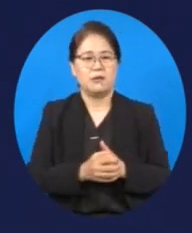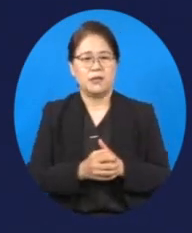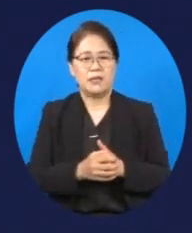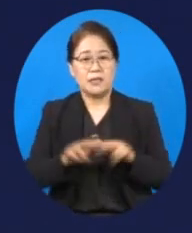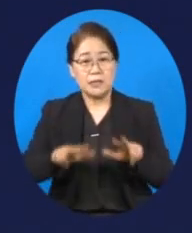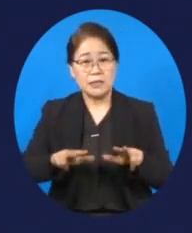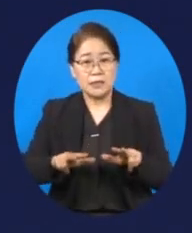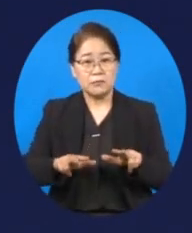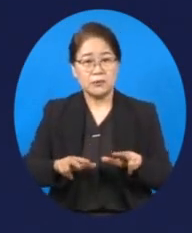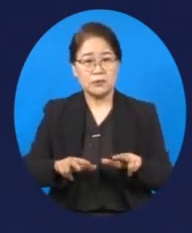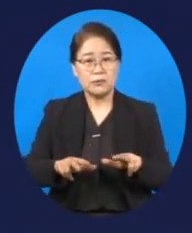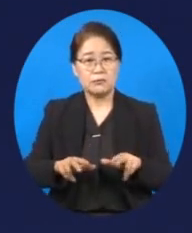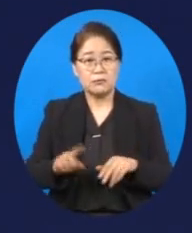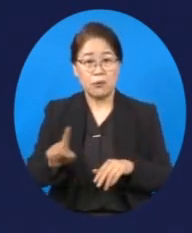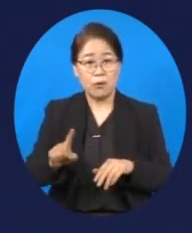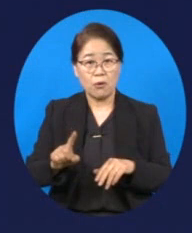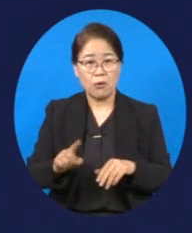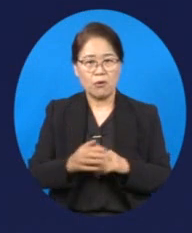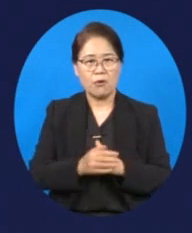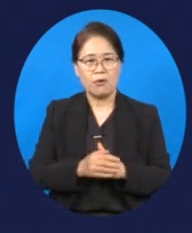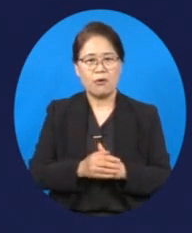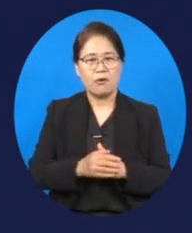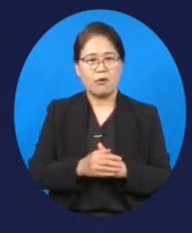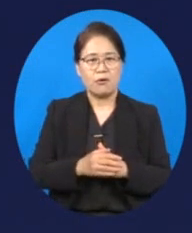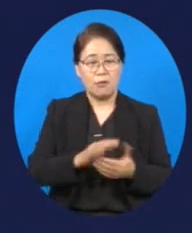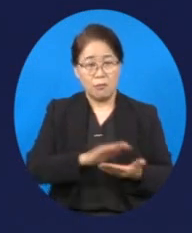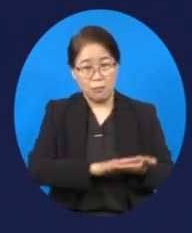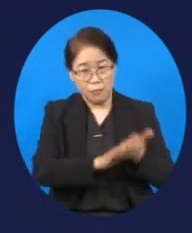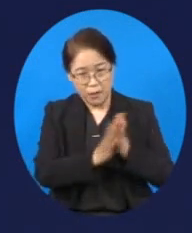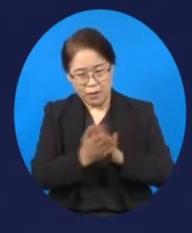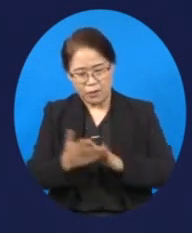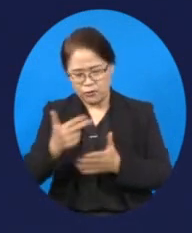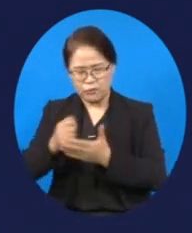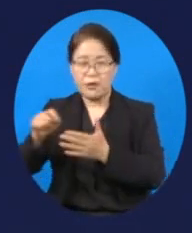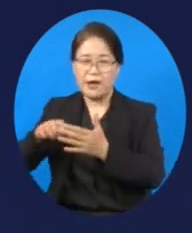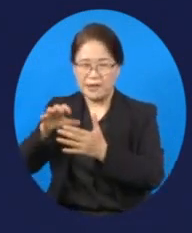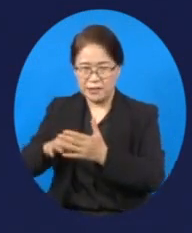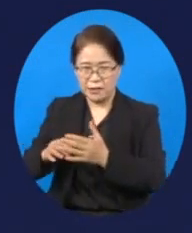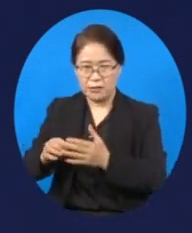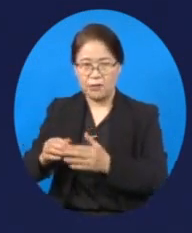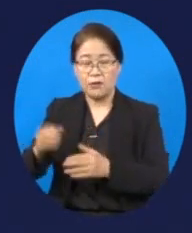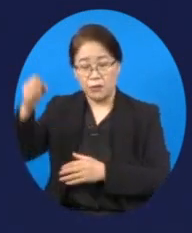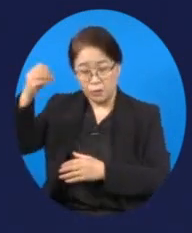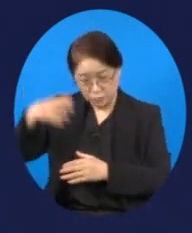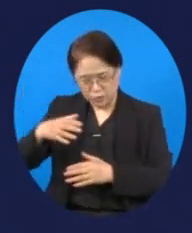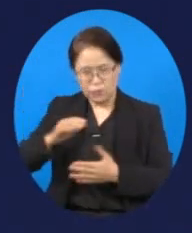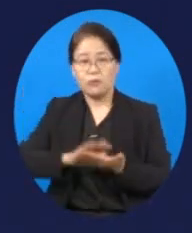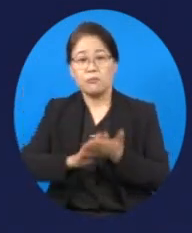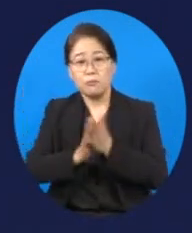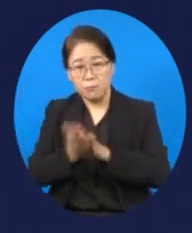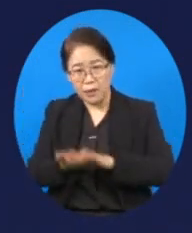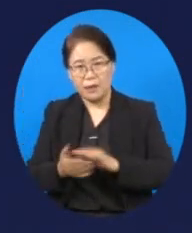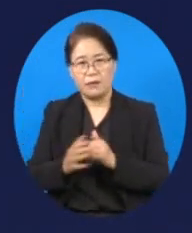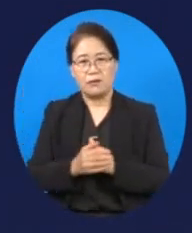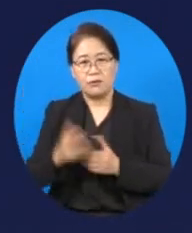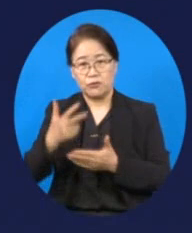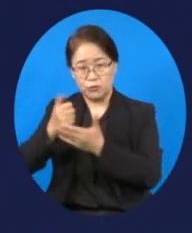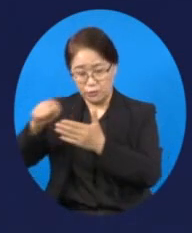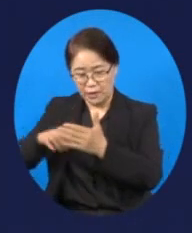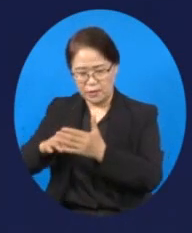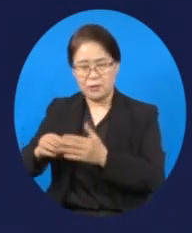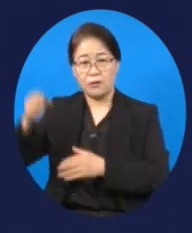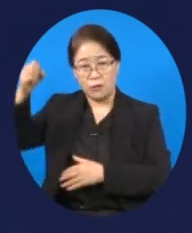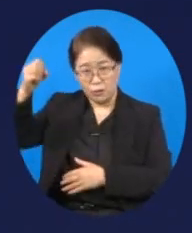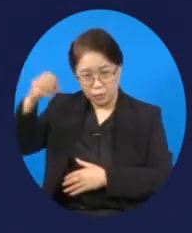그런데 이제는 어떻게 됐어요 주 안에서 빛이 되었습니다 우리 한번 따라서 합시다 주 안에서